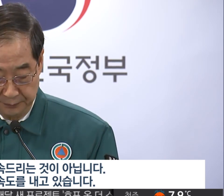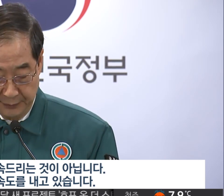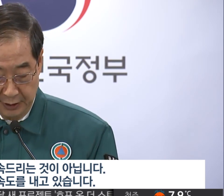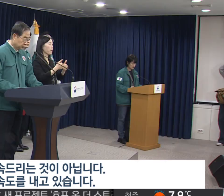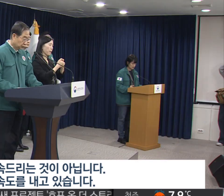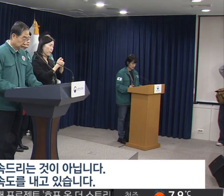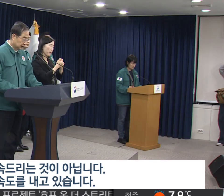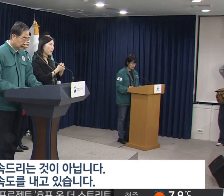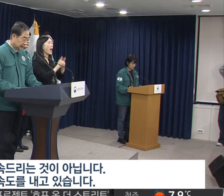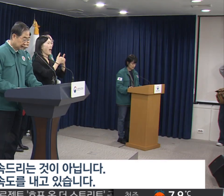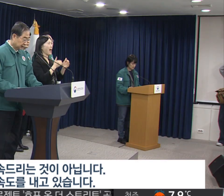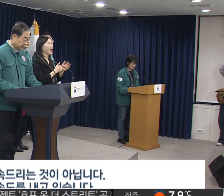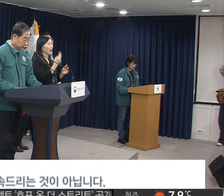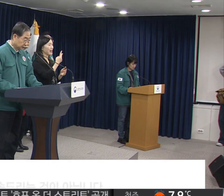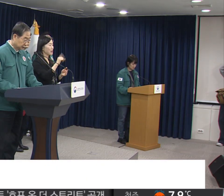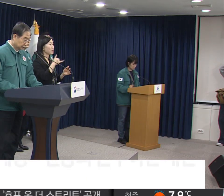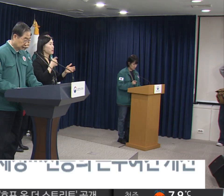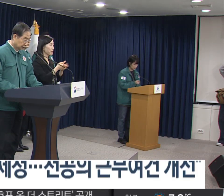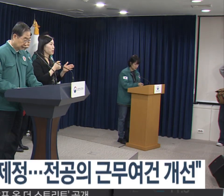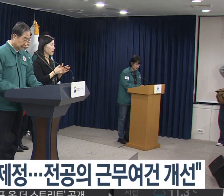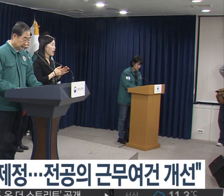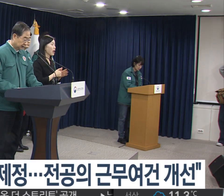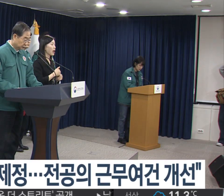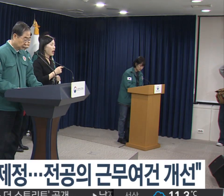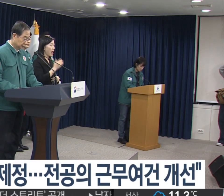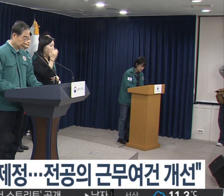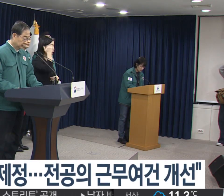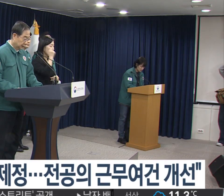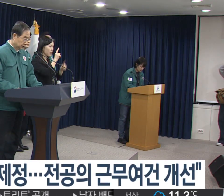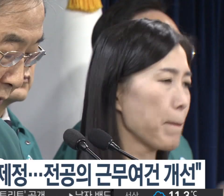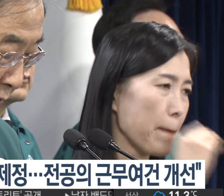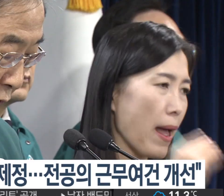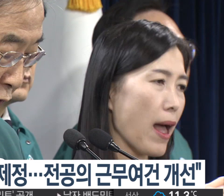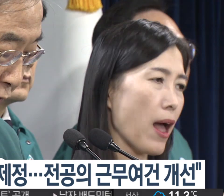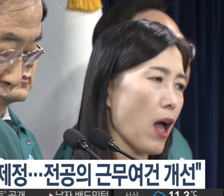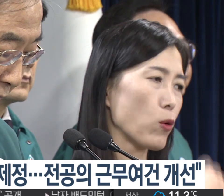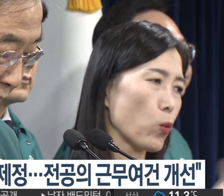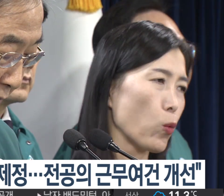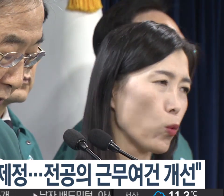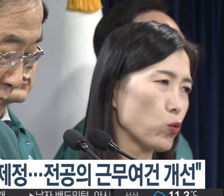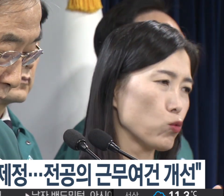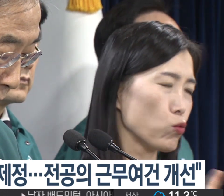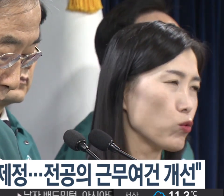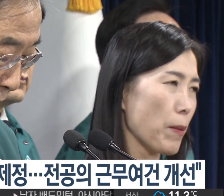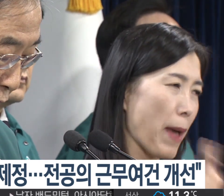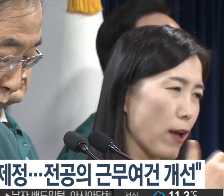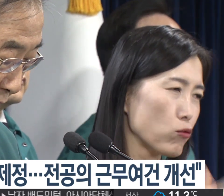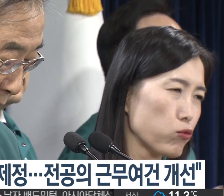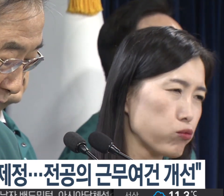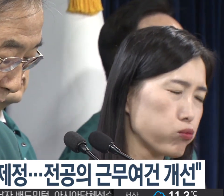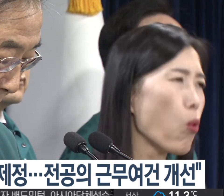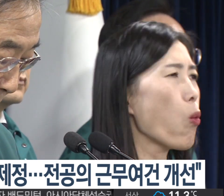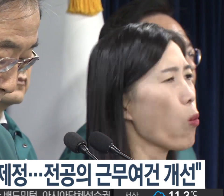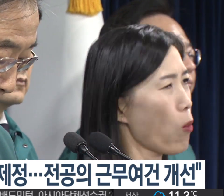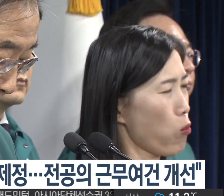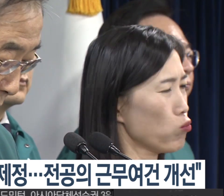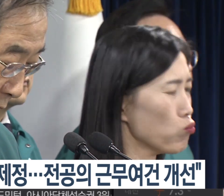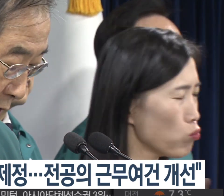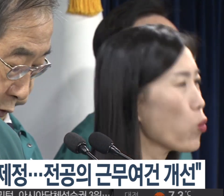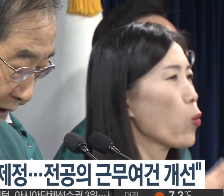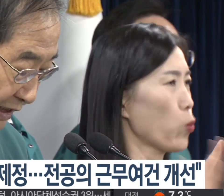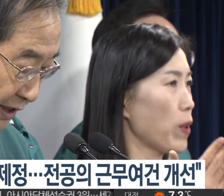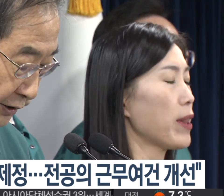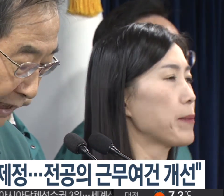있습니다. 패키지에는 전공의 근무 여건 개선을 통한 번아웃 방지, 지역의료 투자 확대와 의료사고